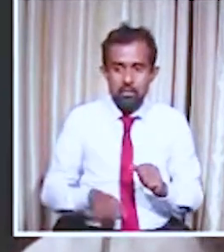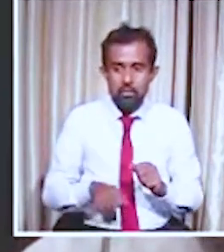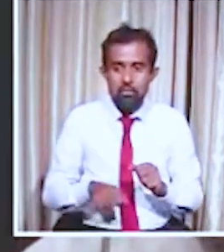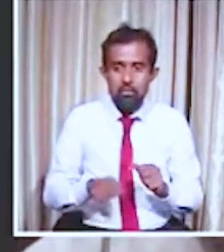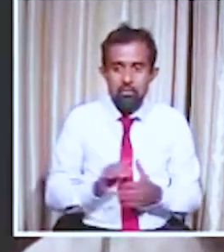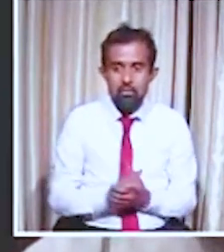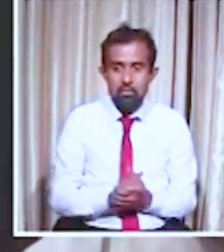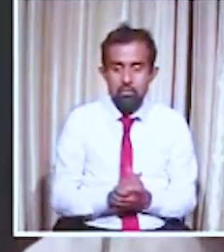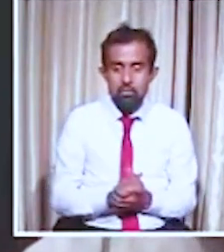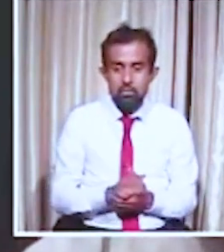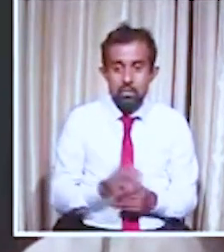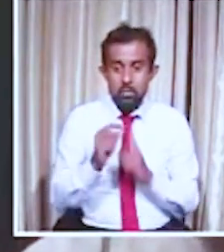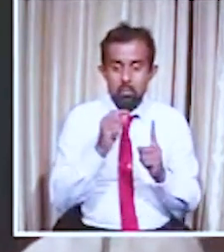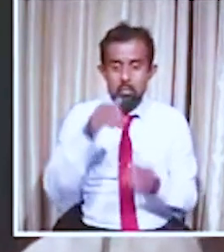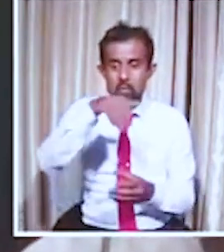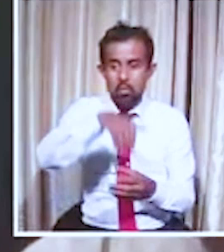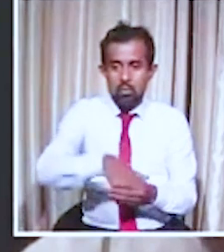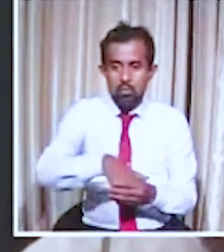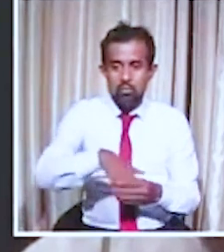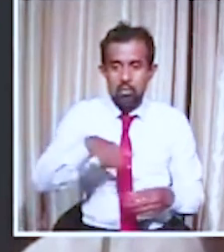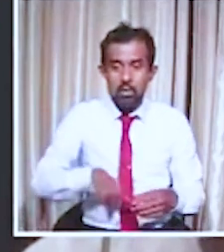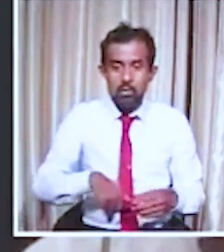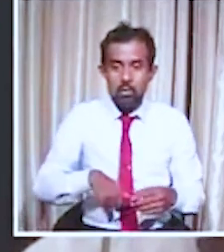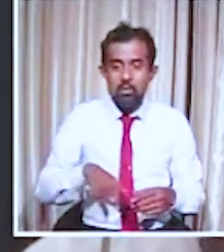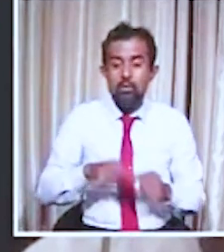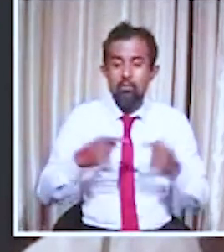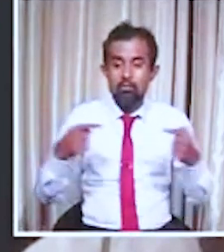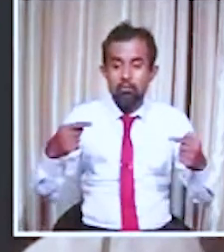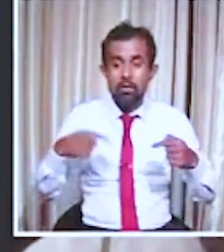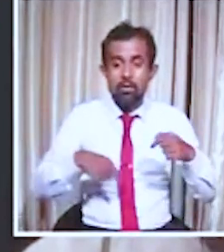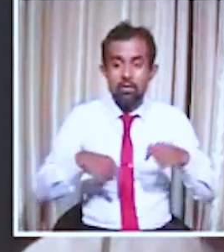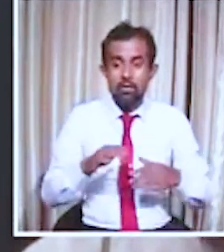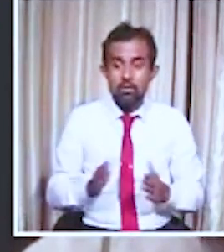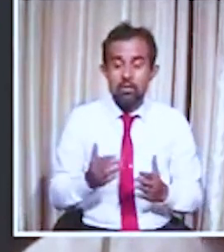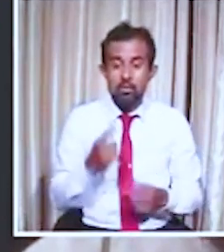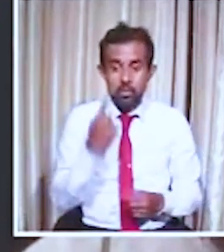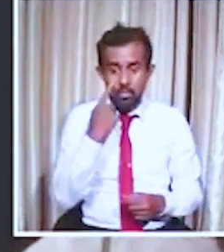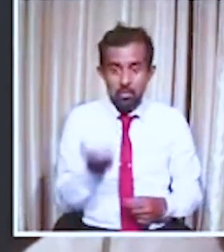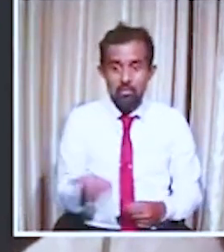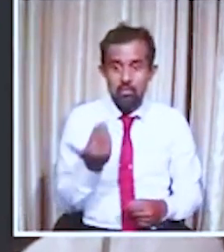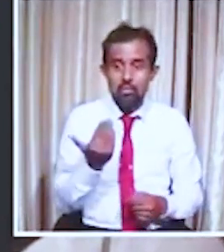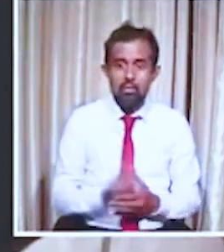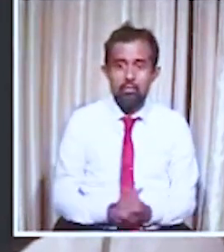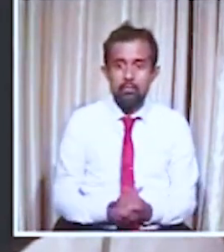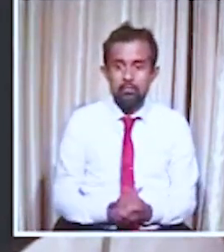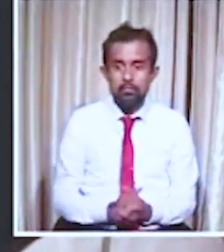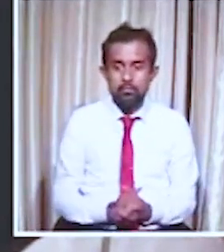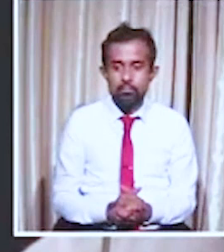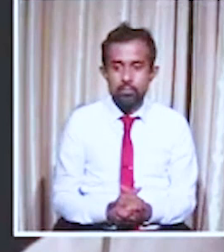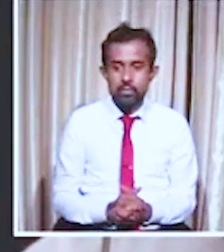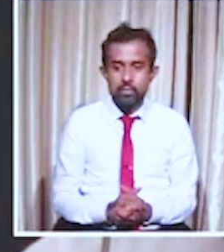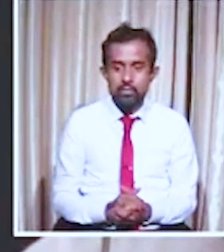பாராளுமன்றத்துக்குள் இந்த ஆளும் கட்சி எதிர்கட்சி என்கின்ற 2 நிலைப்பாடுகளைத்தான் நான் இப்போதும் பார்க்கிறேனே அல்லாமல், ஆளுங்கட்சியாக இருப்பவர்கள் அல்லது